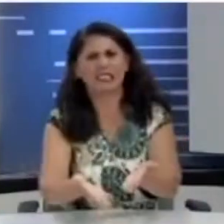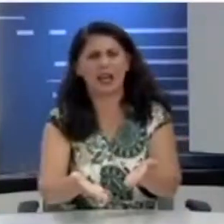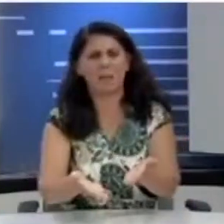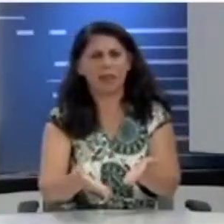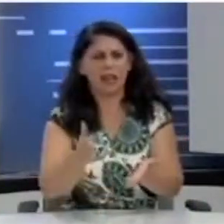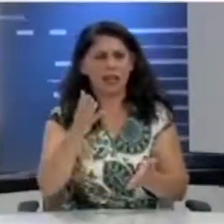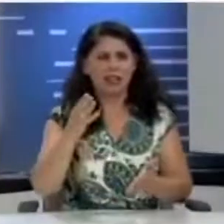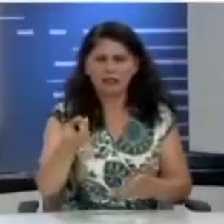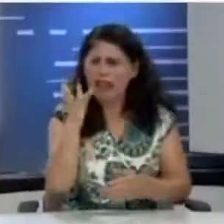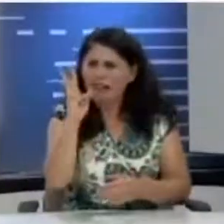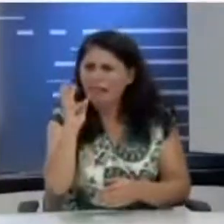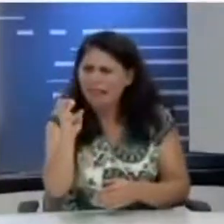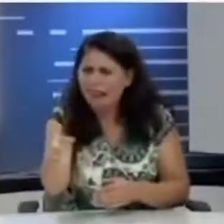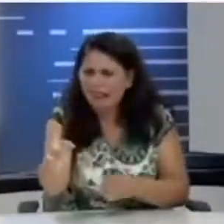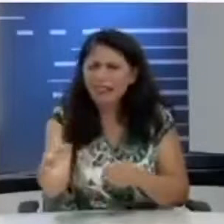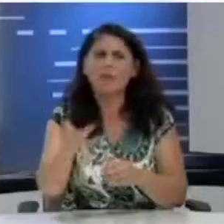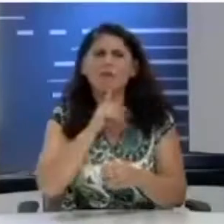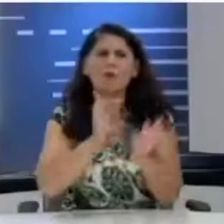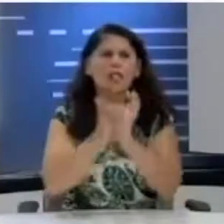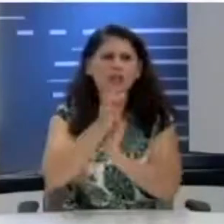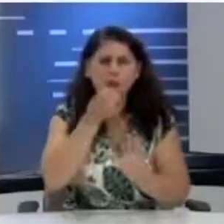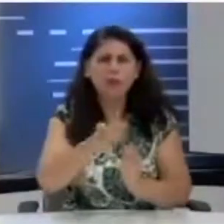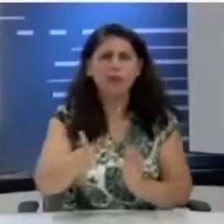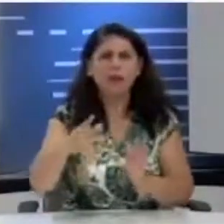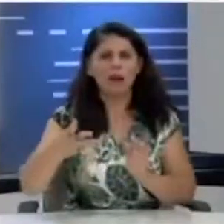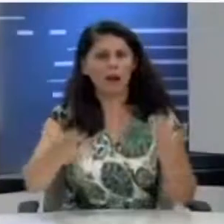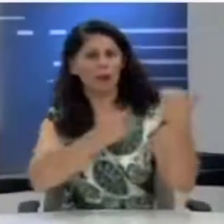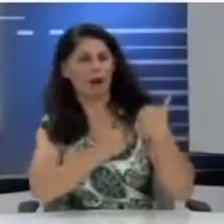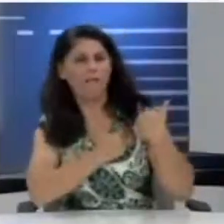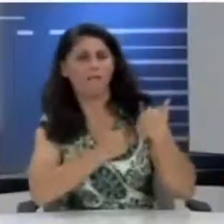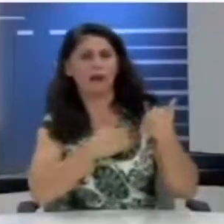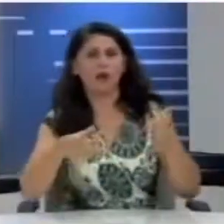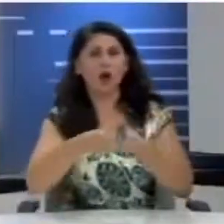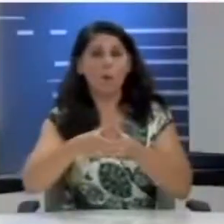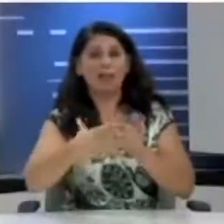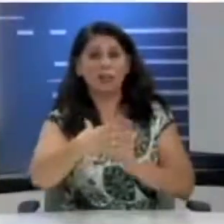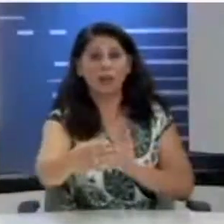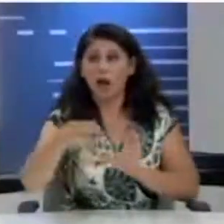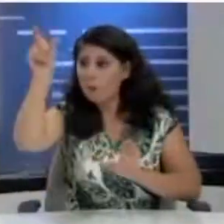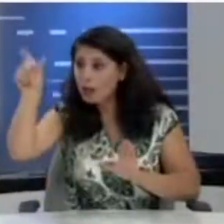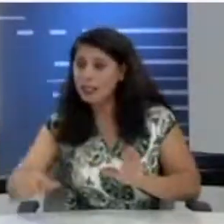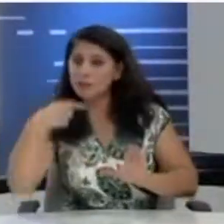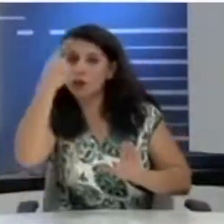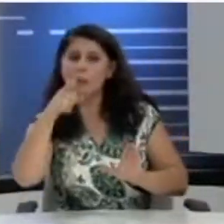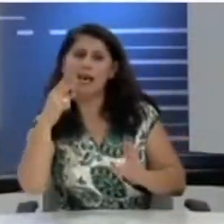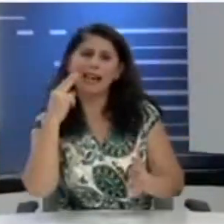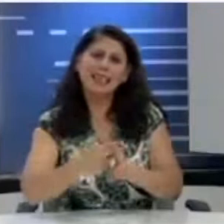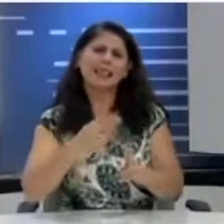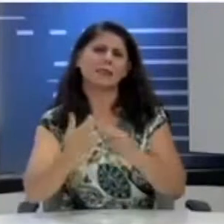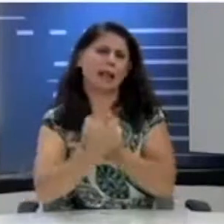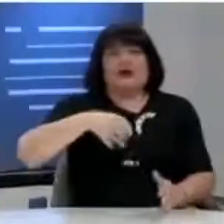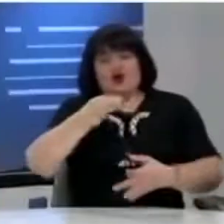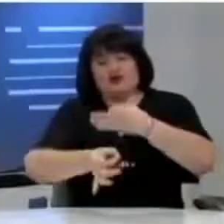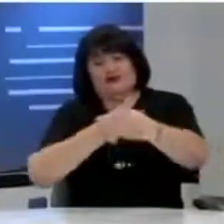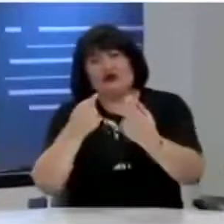που για 30 αργύρια αναλαμβάνει κομματικό διορισμό από εσάς προσωπικά σε μια κρίσιμη ανεξάρτητη